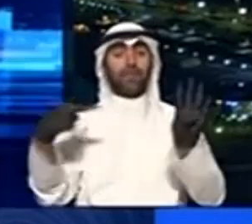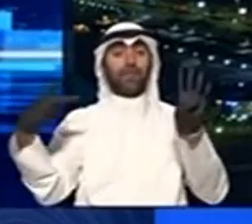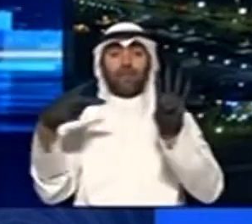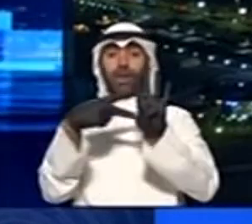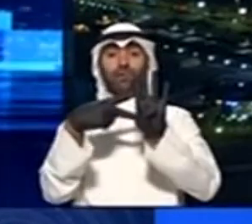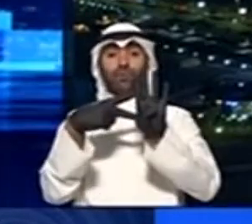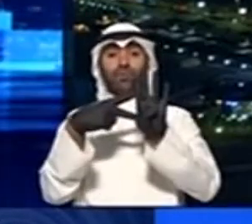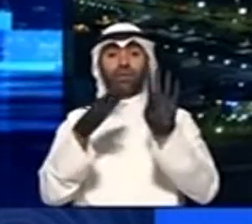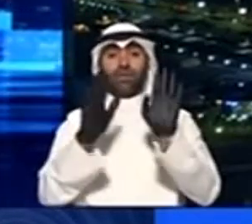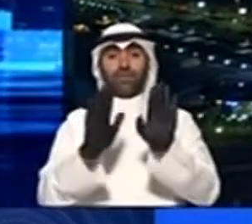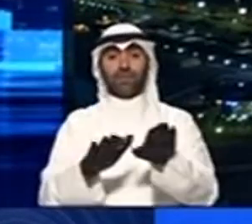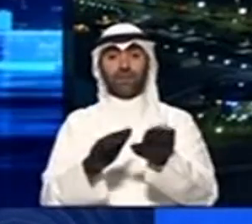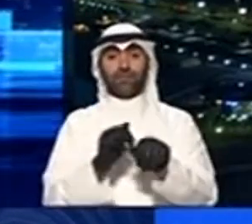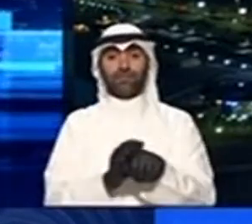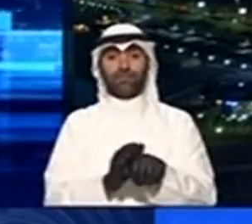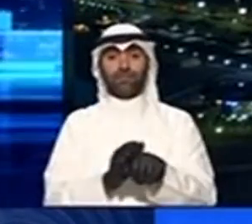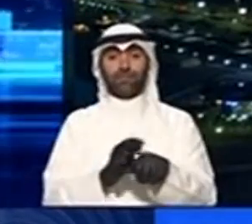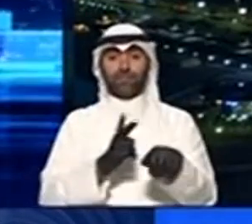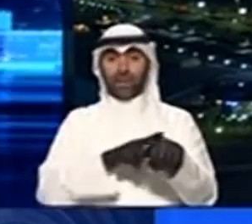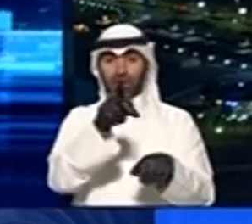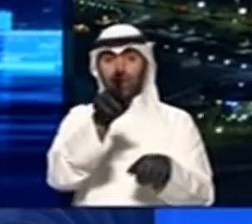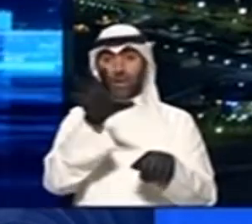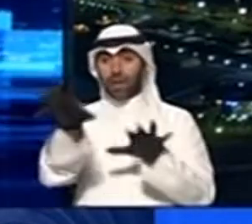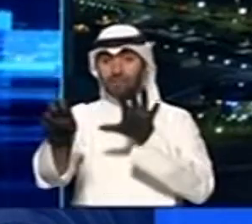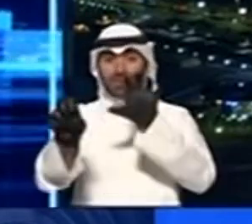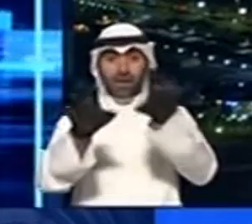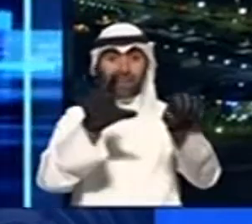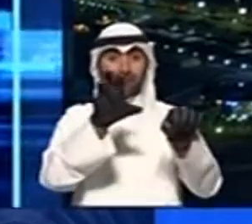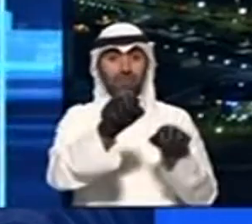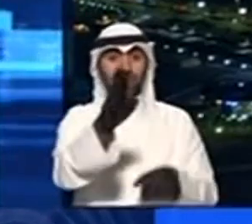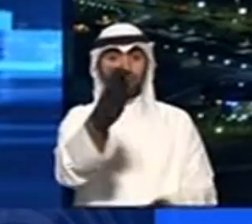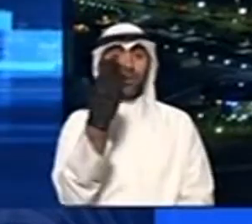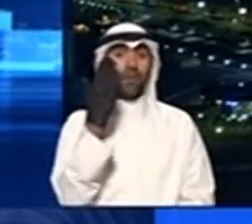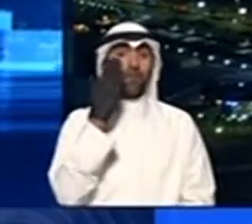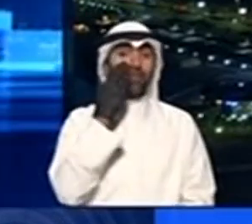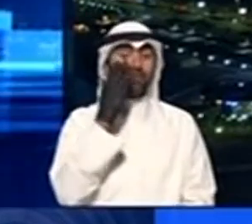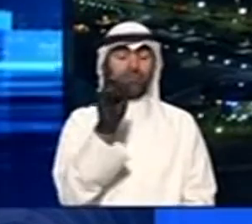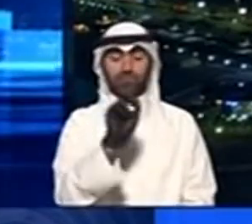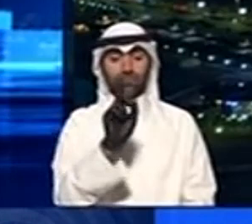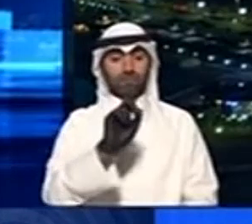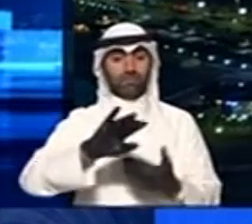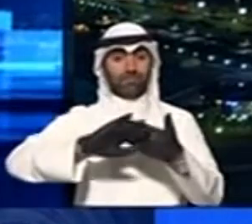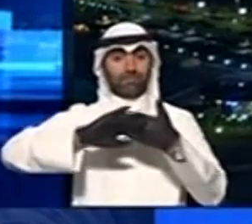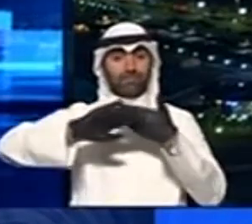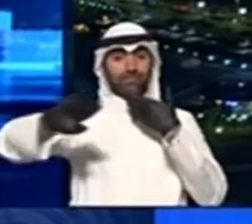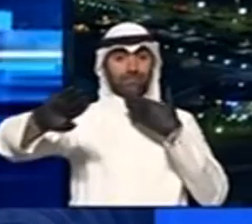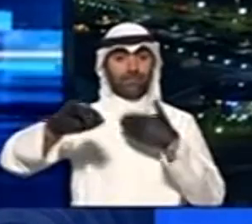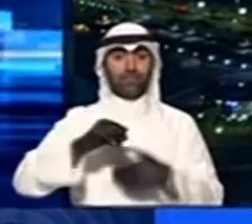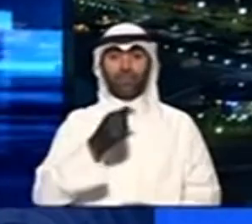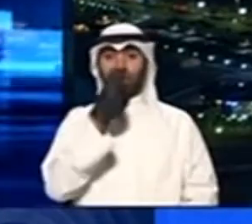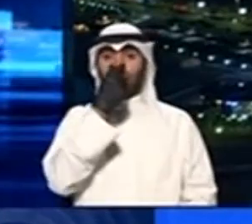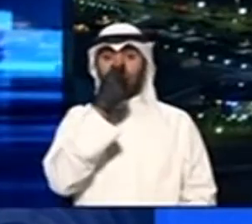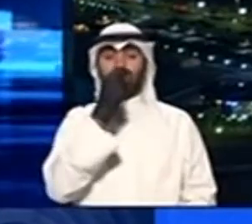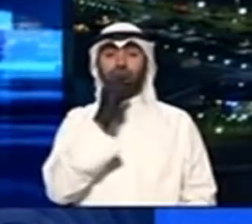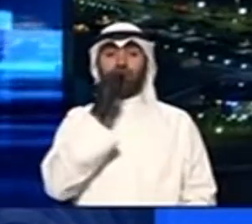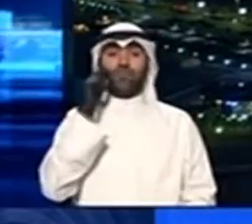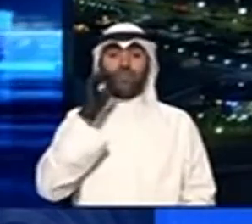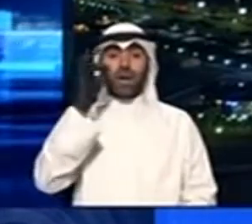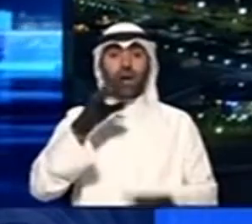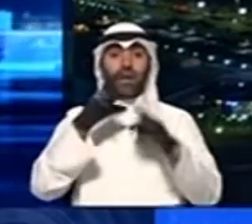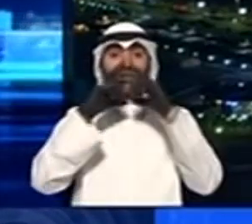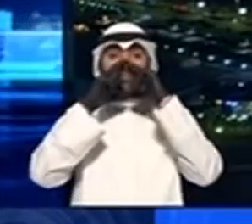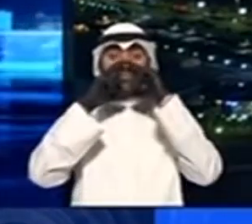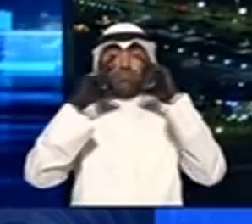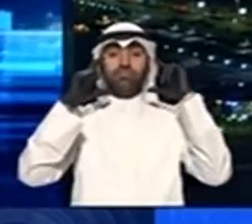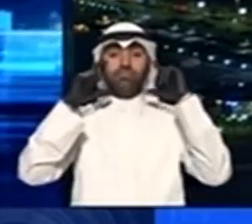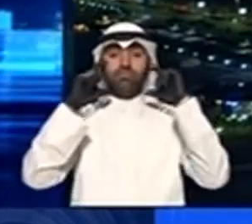وعدم لمس الوجه، تتكلم عن تغطية الأنف والفم، تتكلم عن الابتعاد